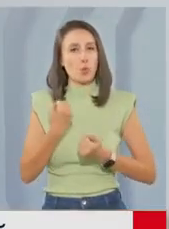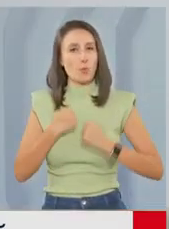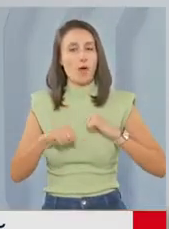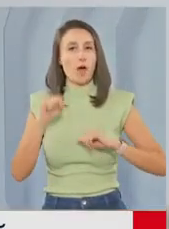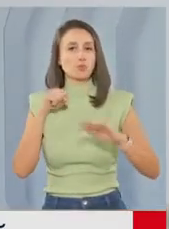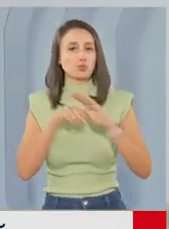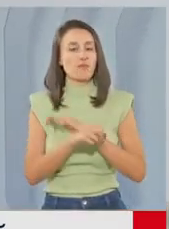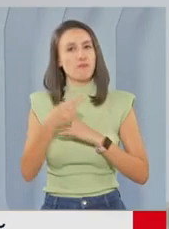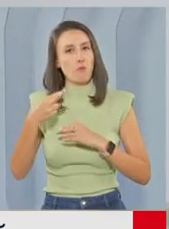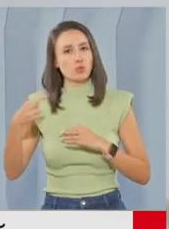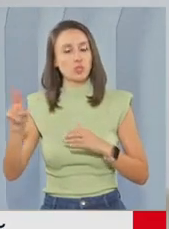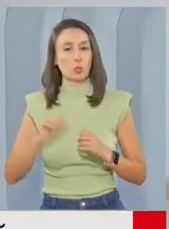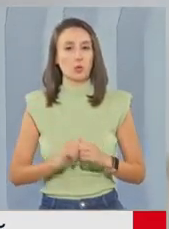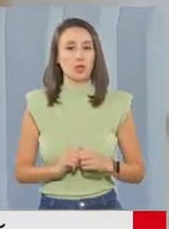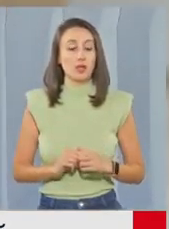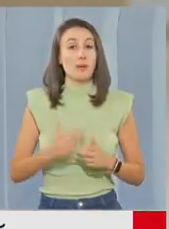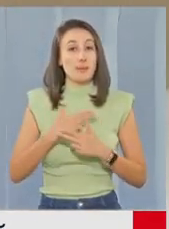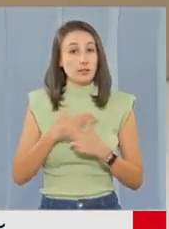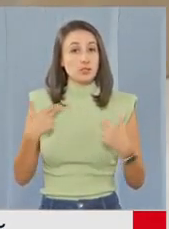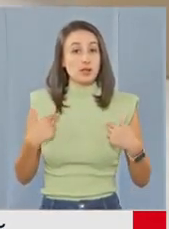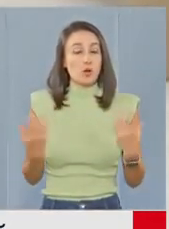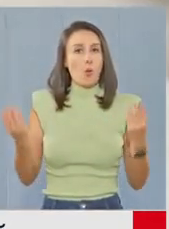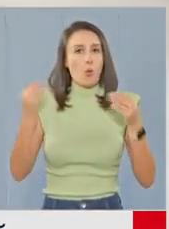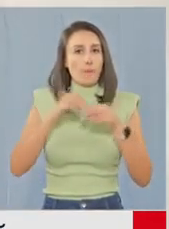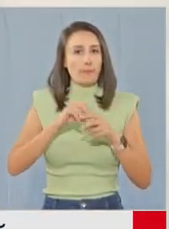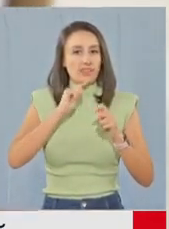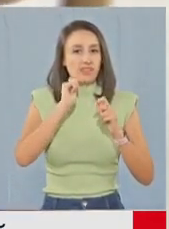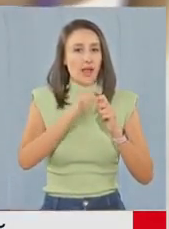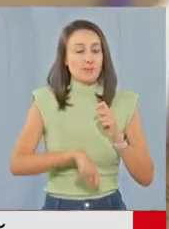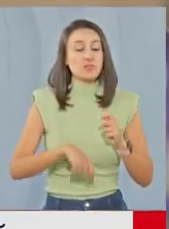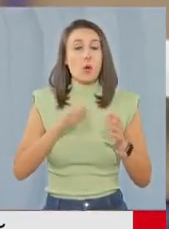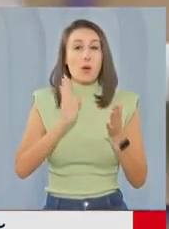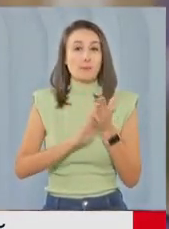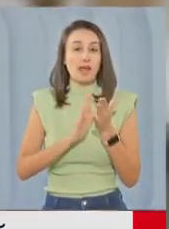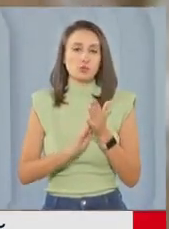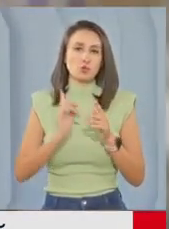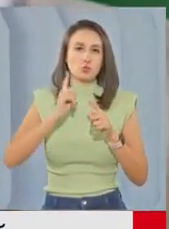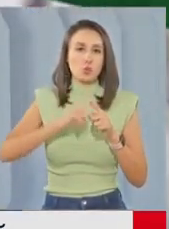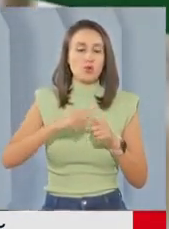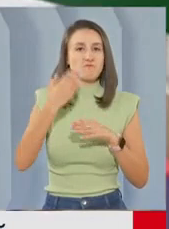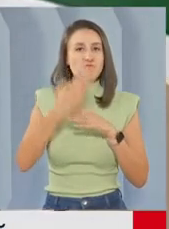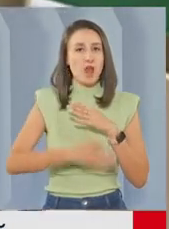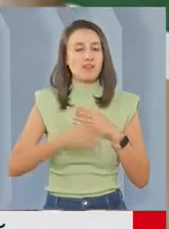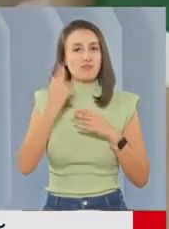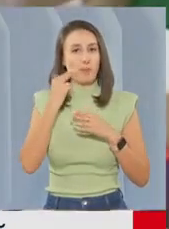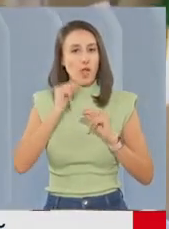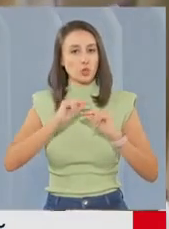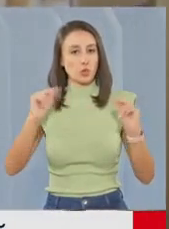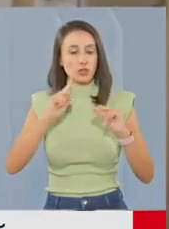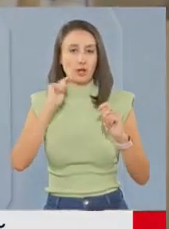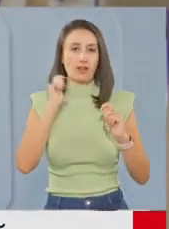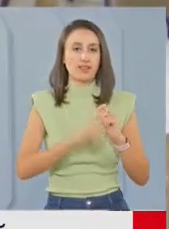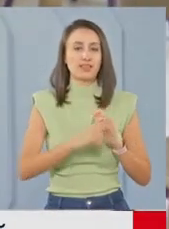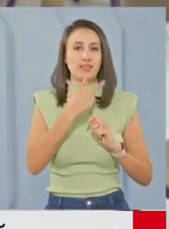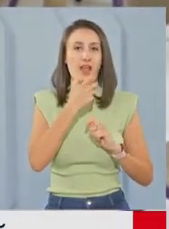abuzivă în formă continuată magistrații au contopit pedepsele și au aplicat un zbor iar în final educatoare a fost condamnată